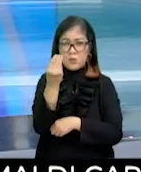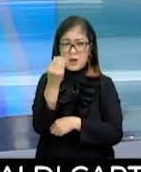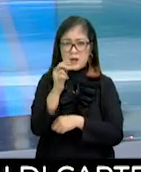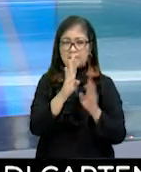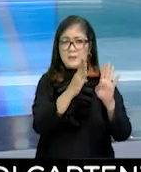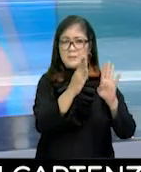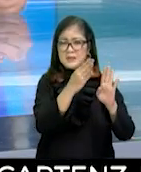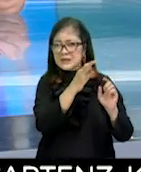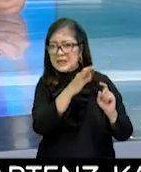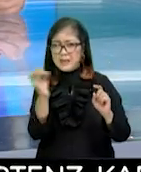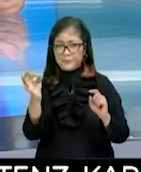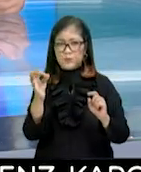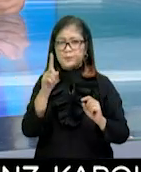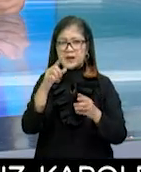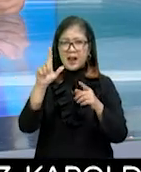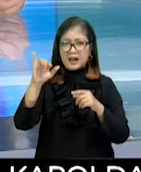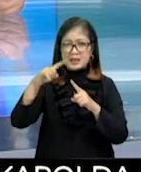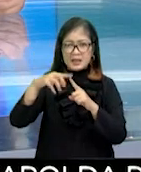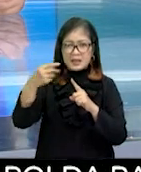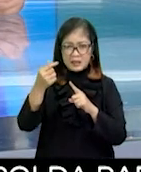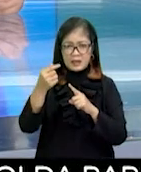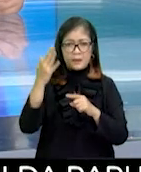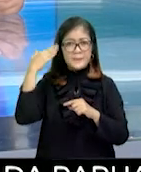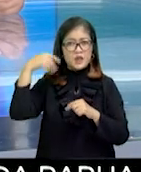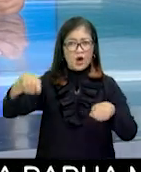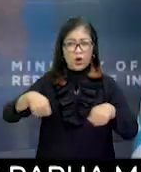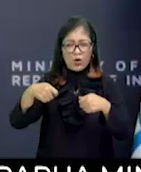untuk minyak goreng dalam kemasan sederhana maupun premium